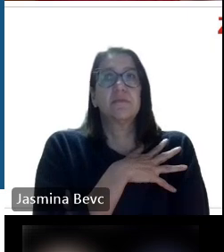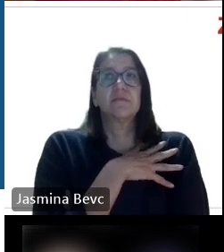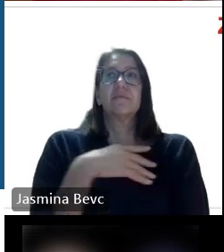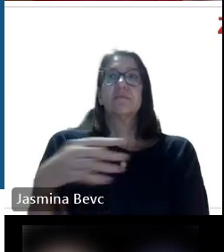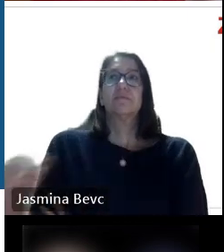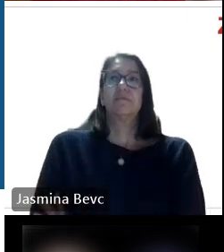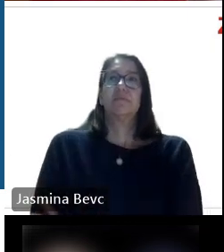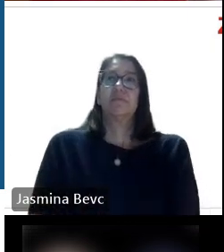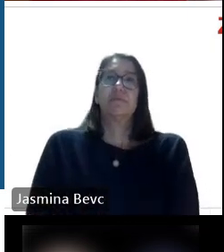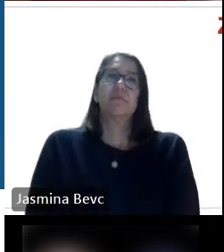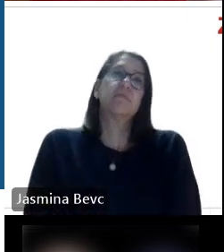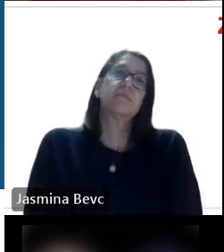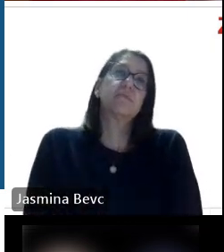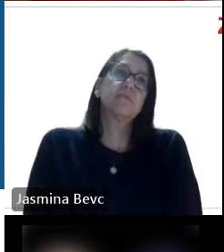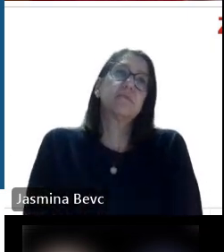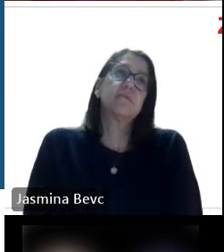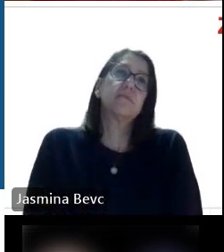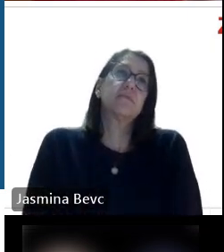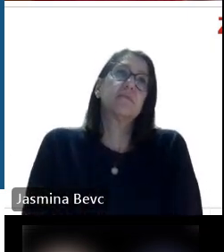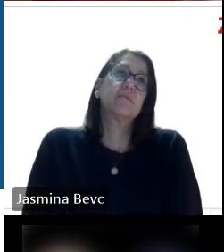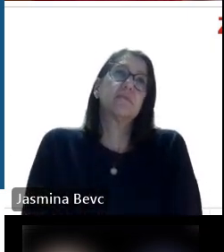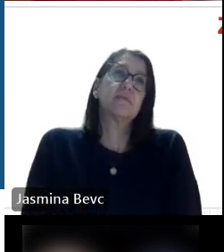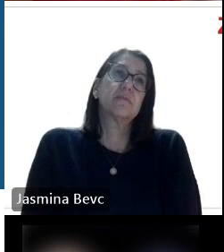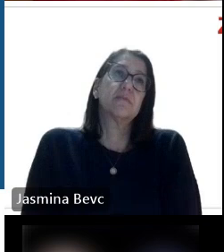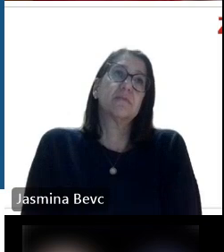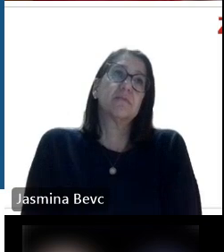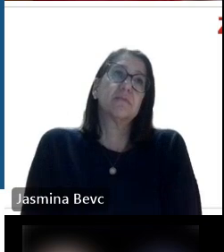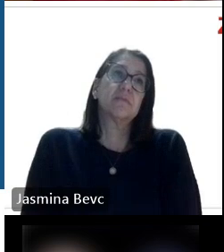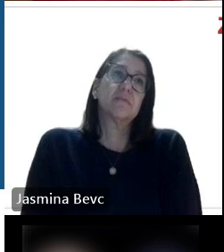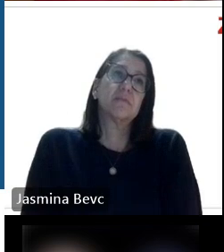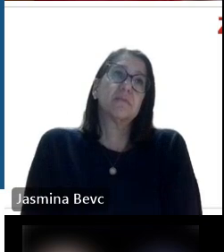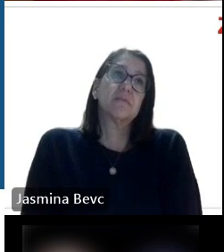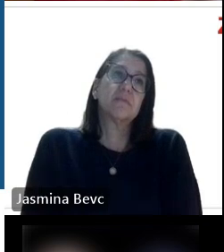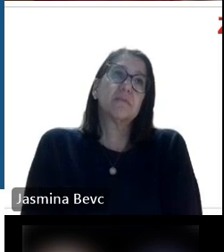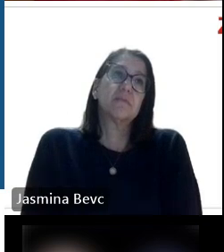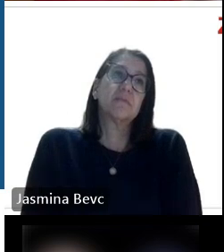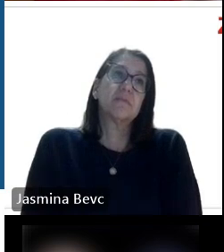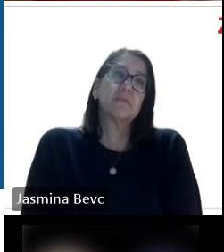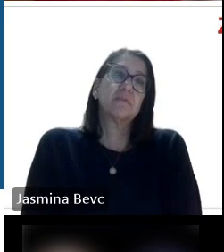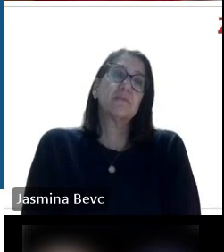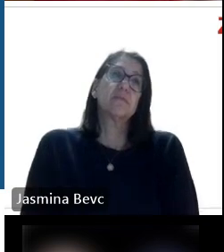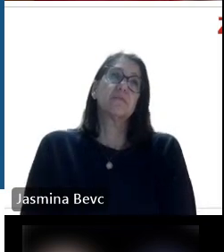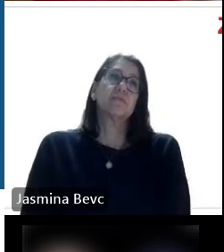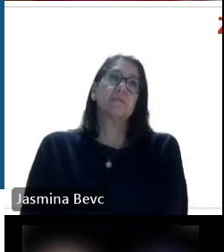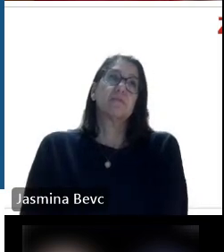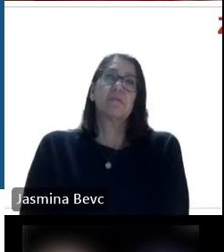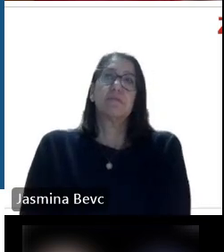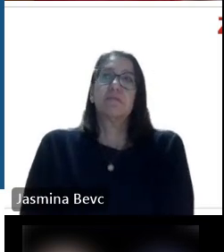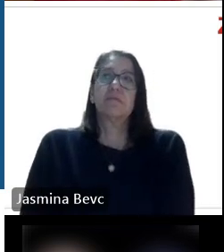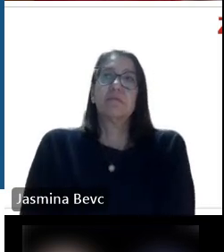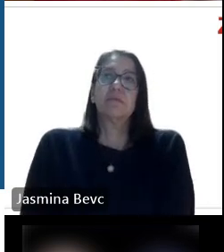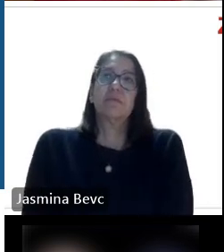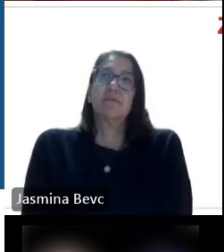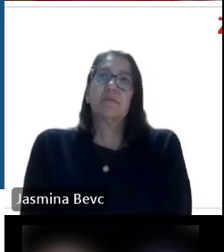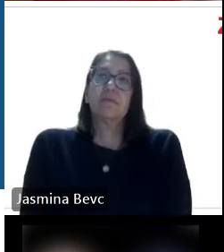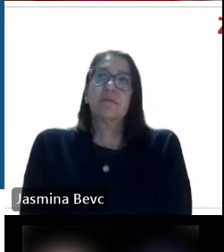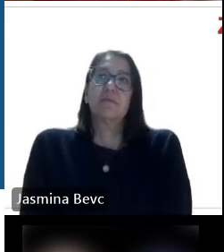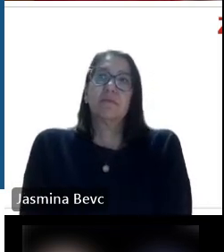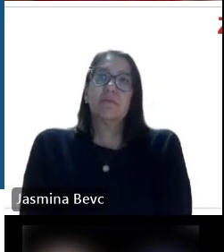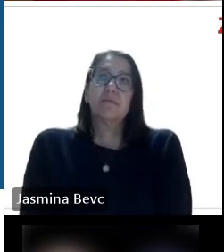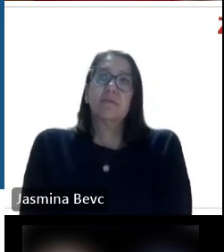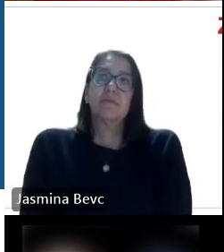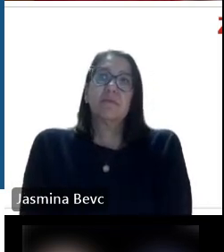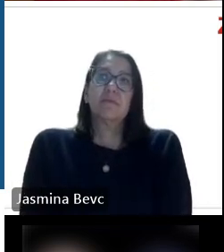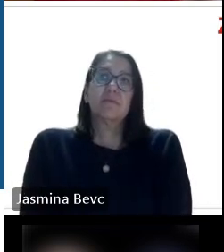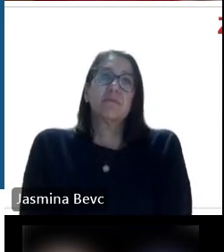uparjalnik. Zato pa toplotne črpalke zrak, voda imajo poseben program, ki mu rečemo program defrost, ki